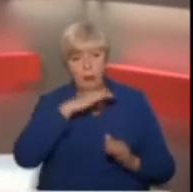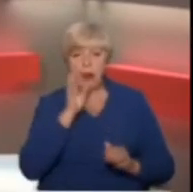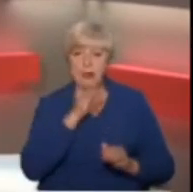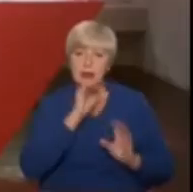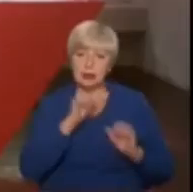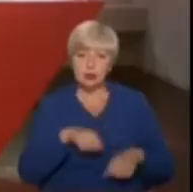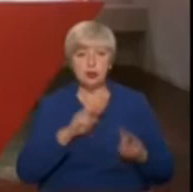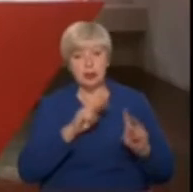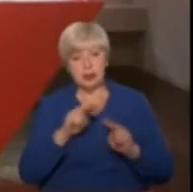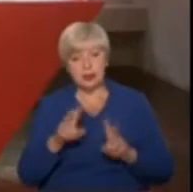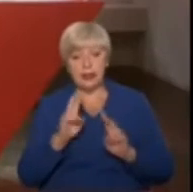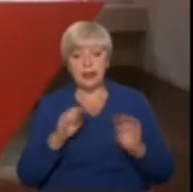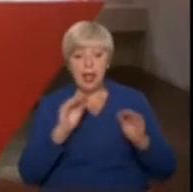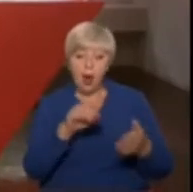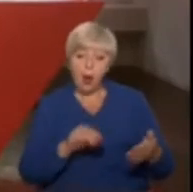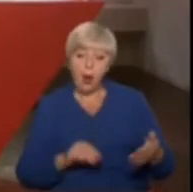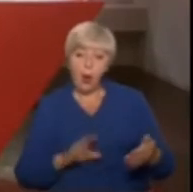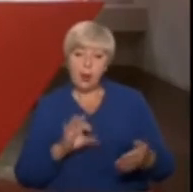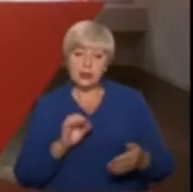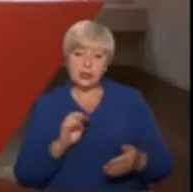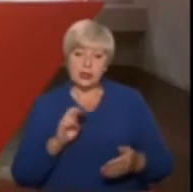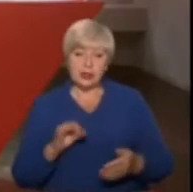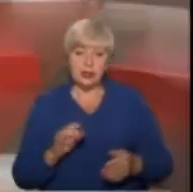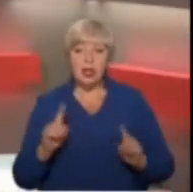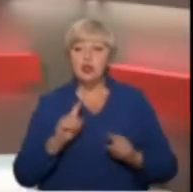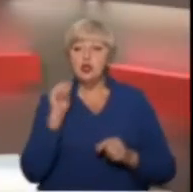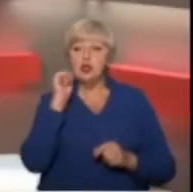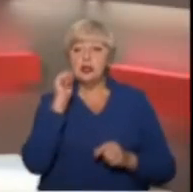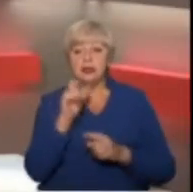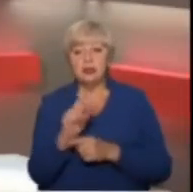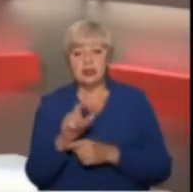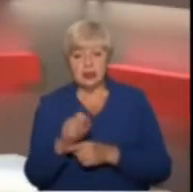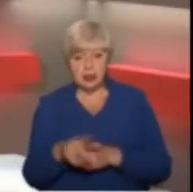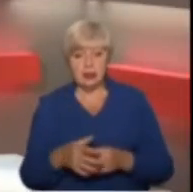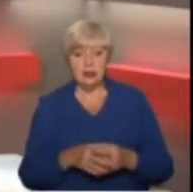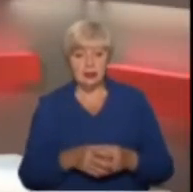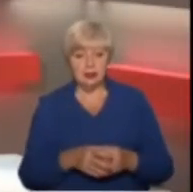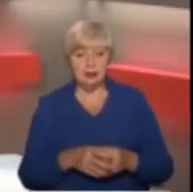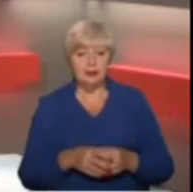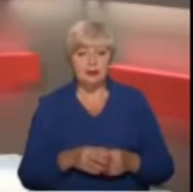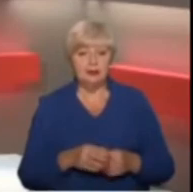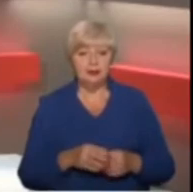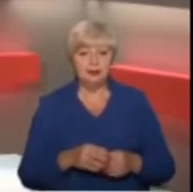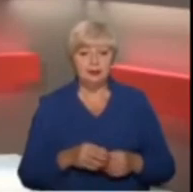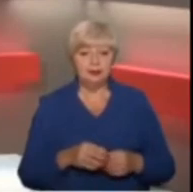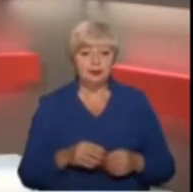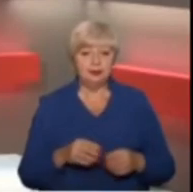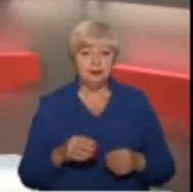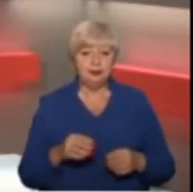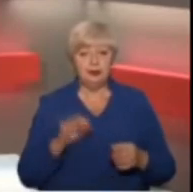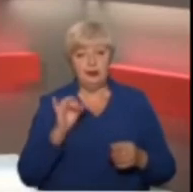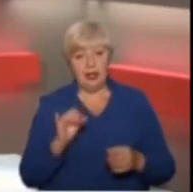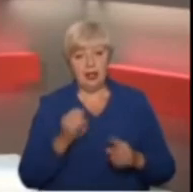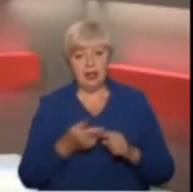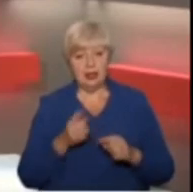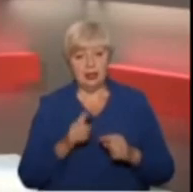які в нього оцінки. Дитина може слідкувати, що йому на завтра задали, тобто не записувати у щоденник, або не записав, або не встиг. І це